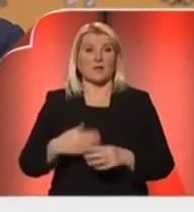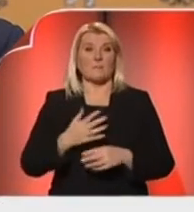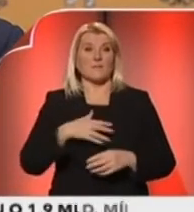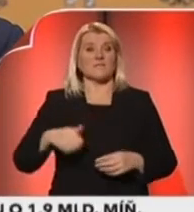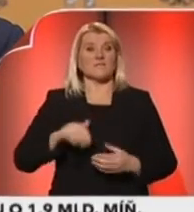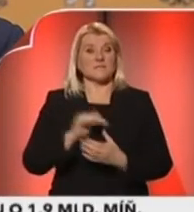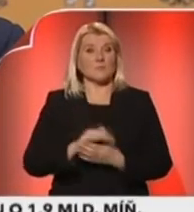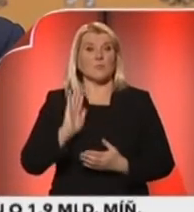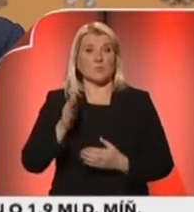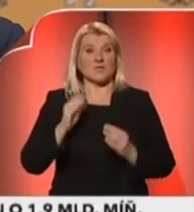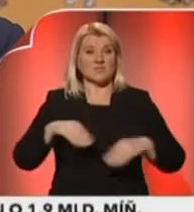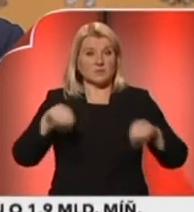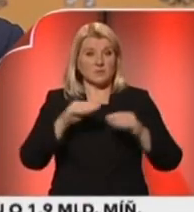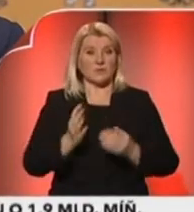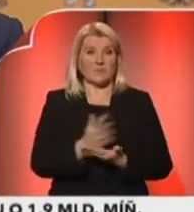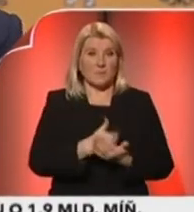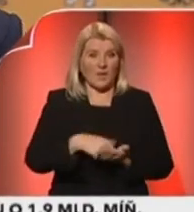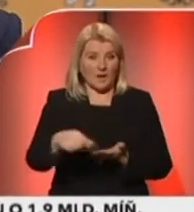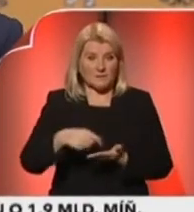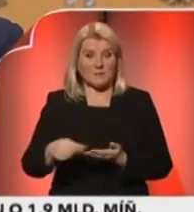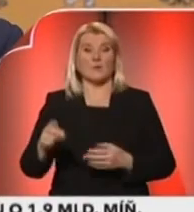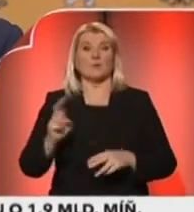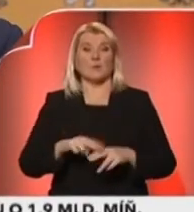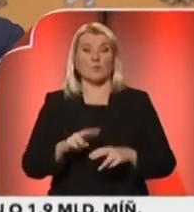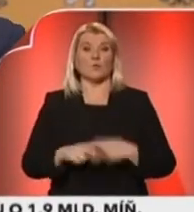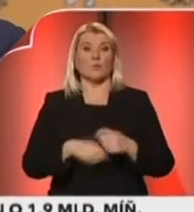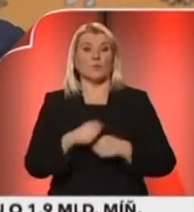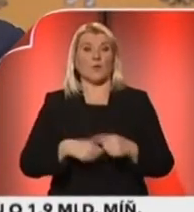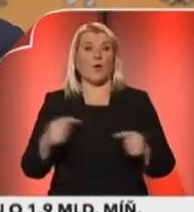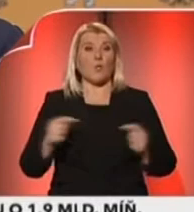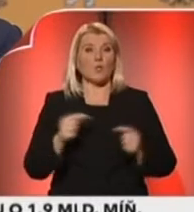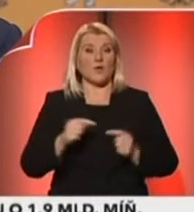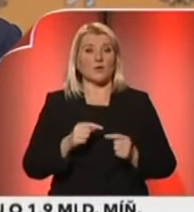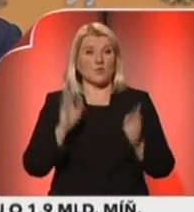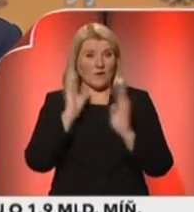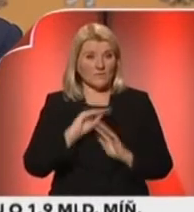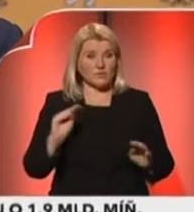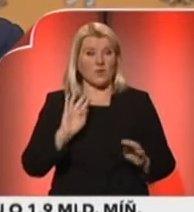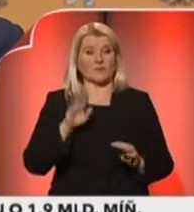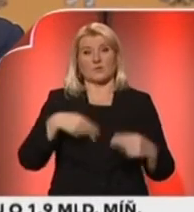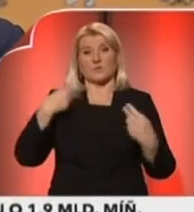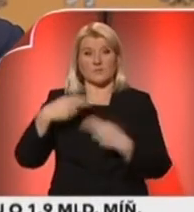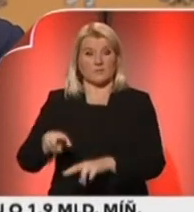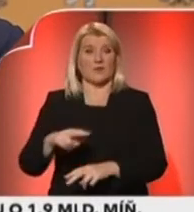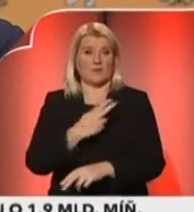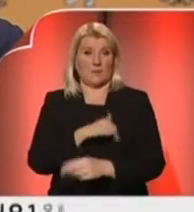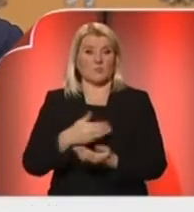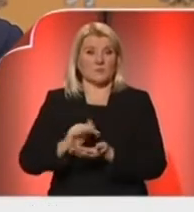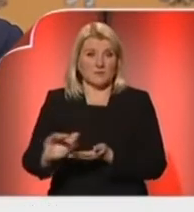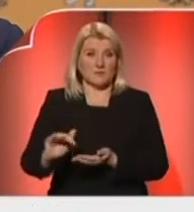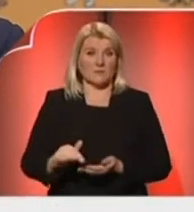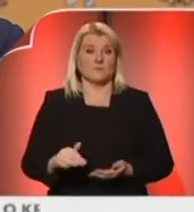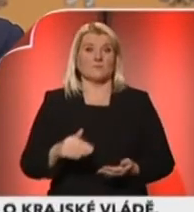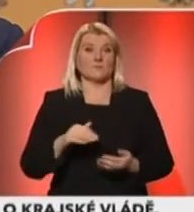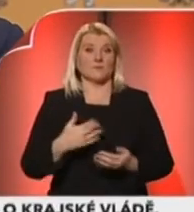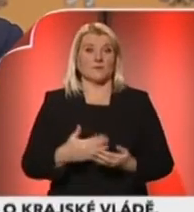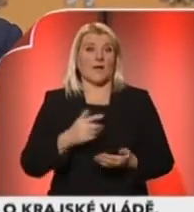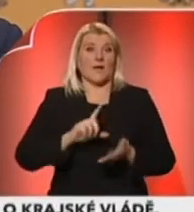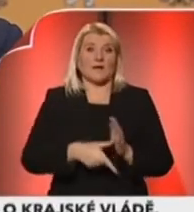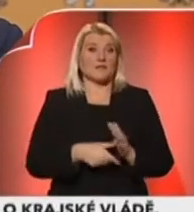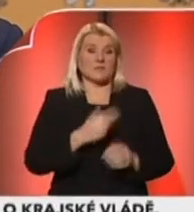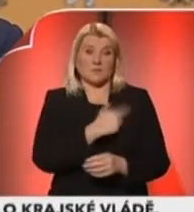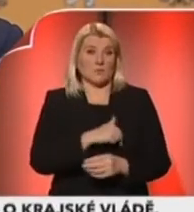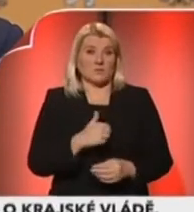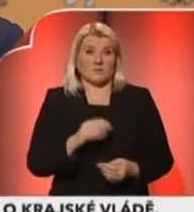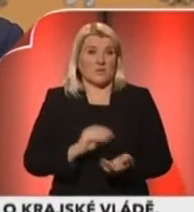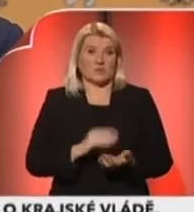že navýší platy a že se potom úhradovou vyhláškou ty peníze přijdou do nemocnic, tak do krajských nemocnic ještě neposlal